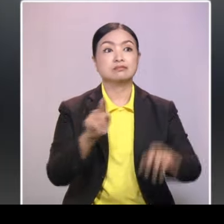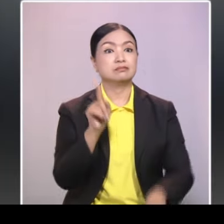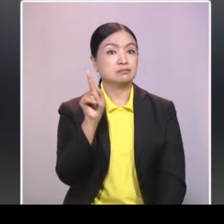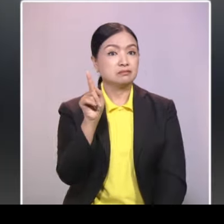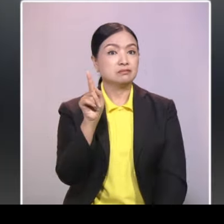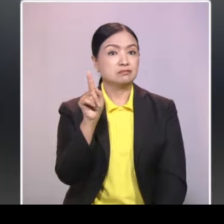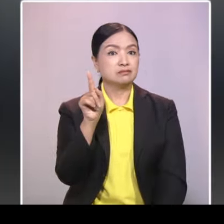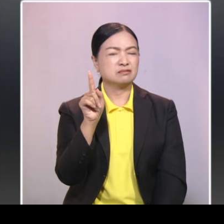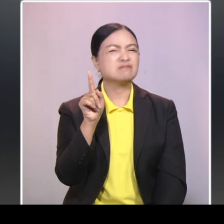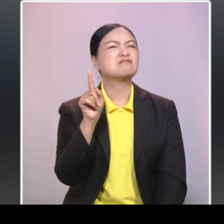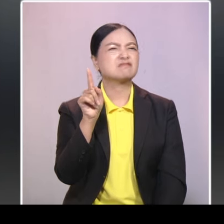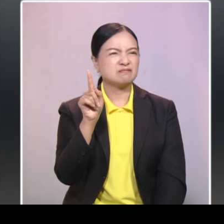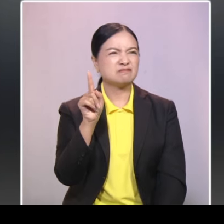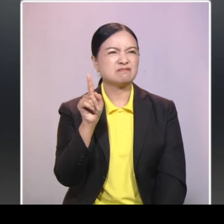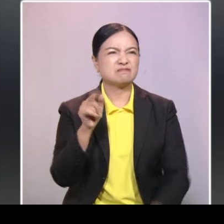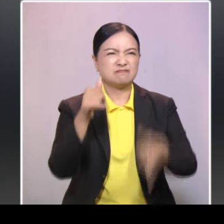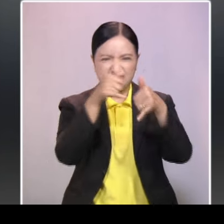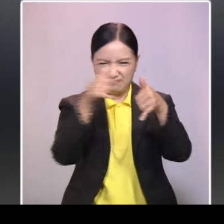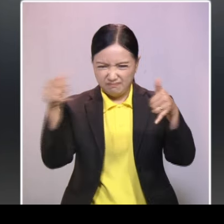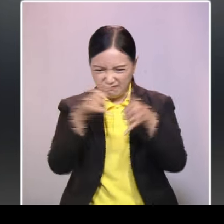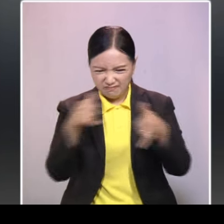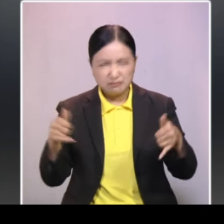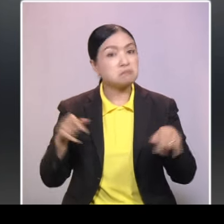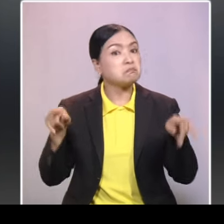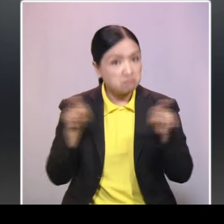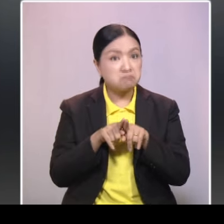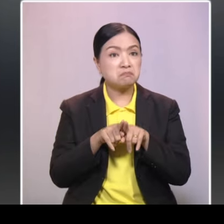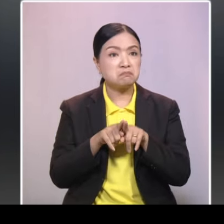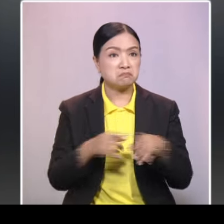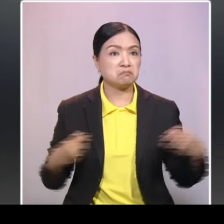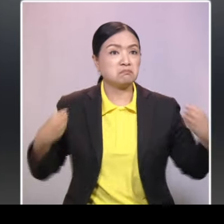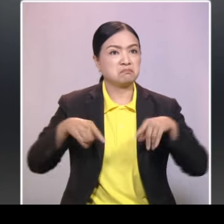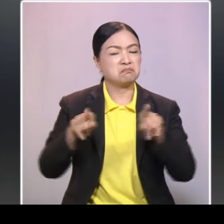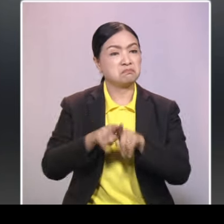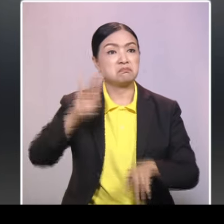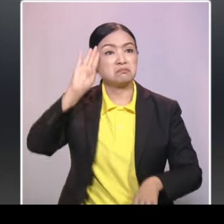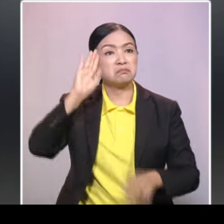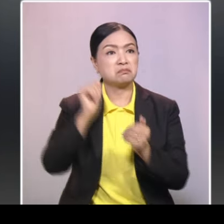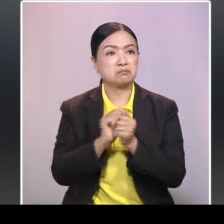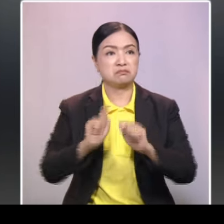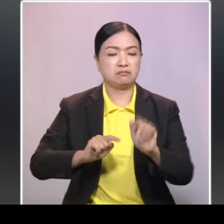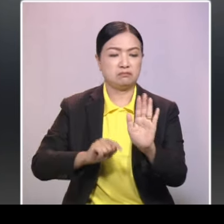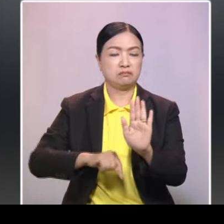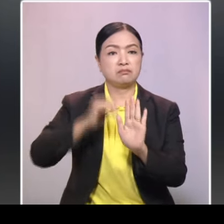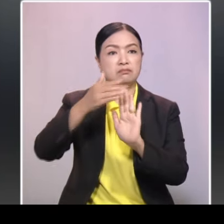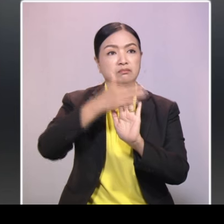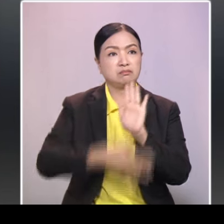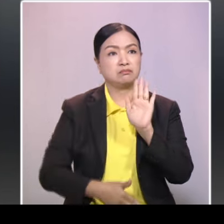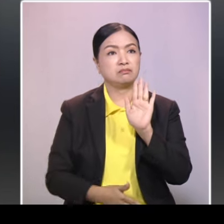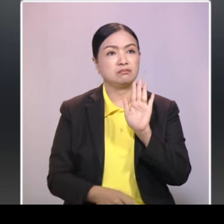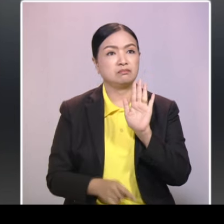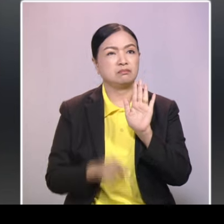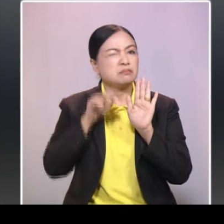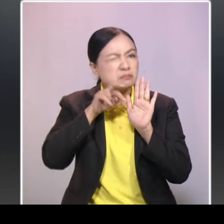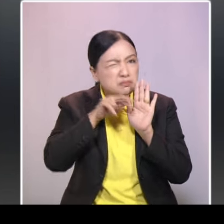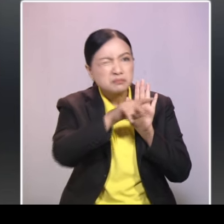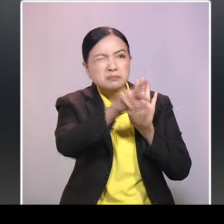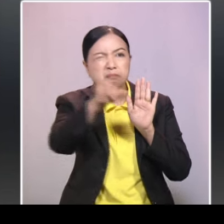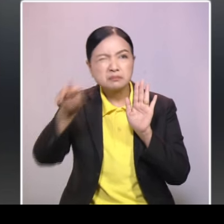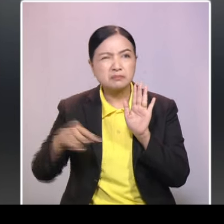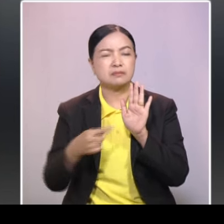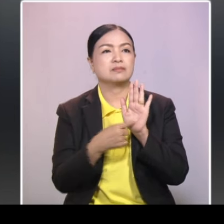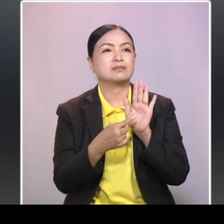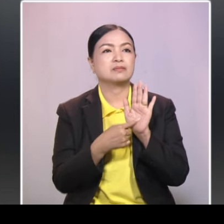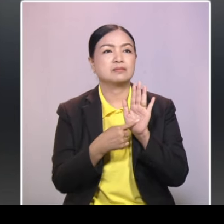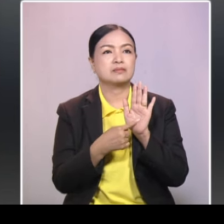นรวมดาวมิชาชีพ เหมือนไหม แต่งตัวนี้แต่ทำไมฉากหลังนเหือนกัเปฉากเดีวกันหมเลยคืดูใกๆ